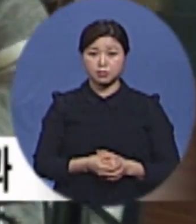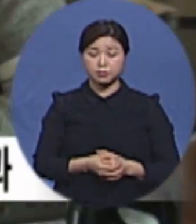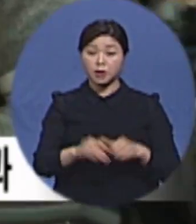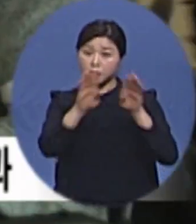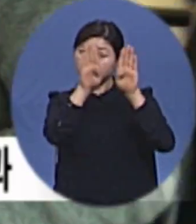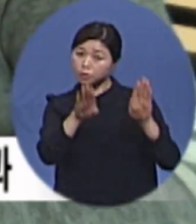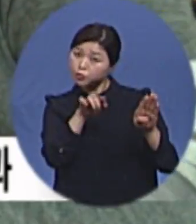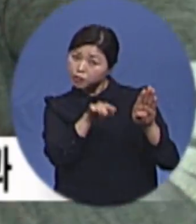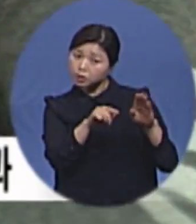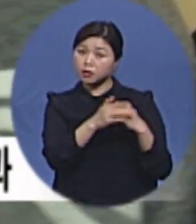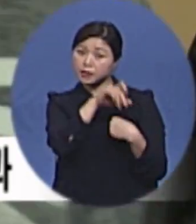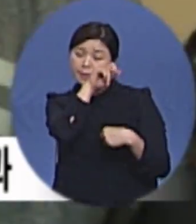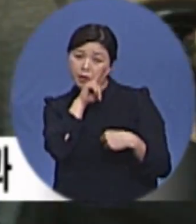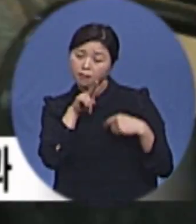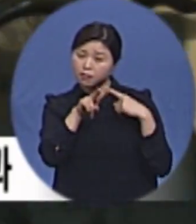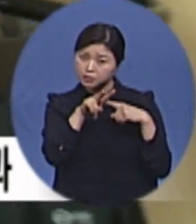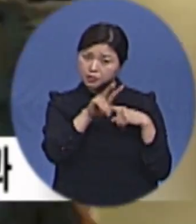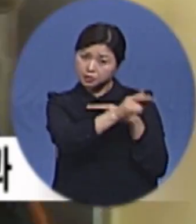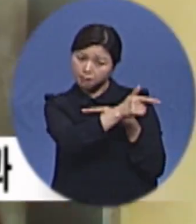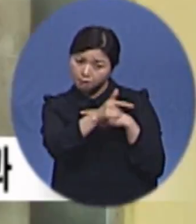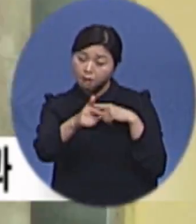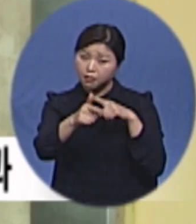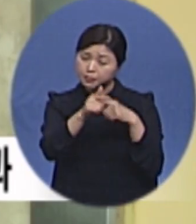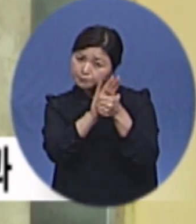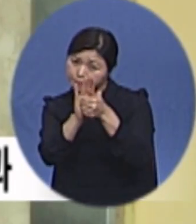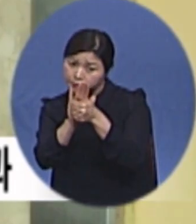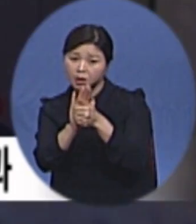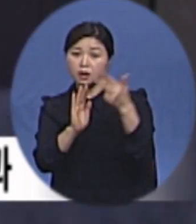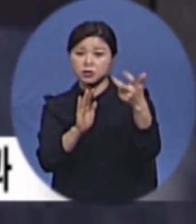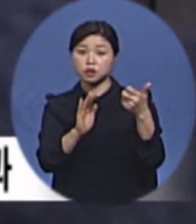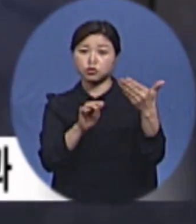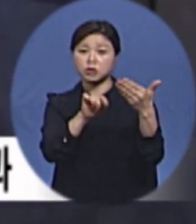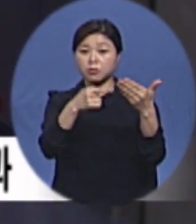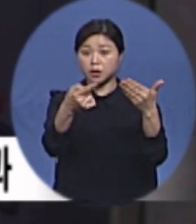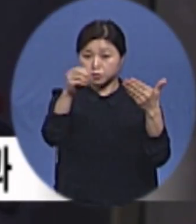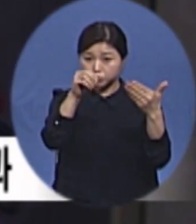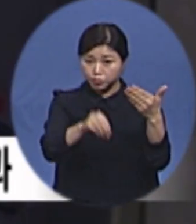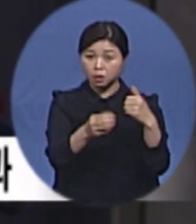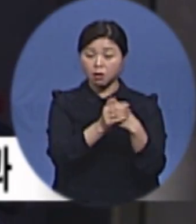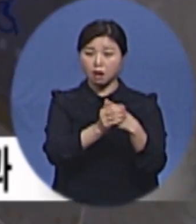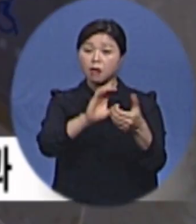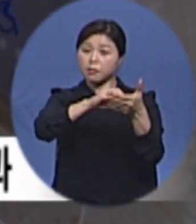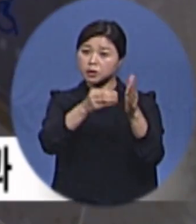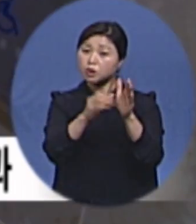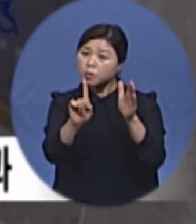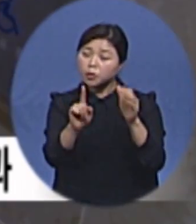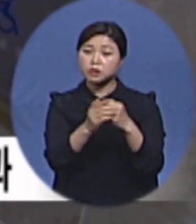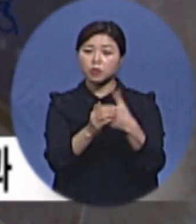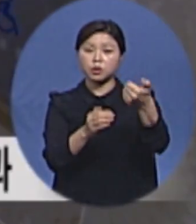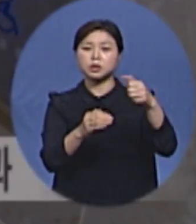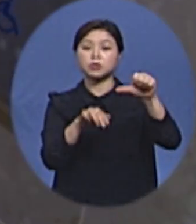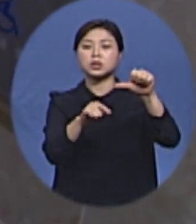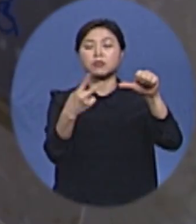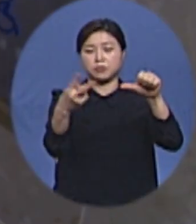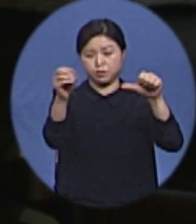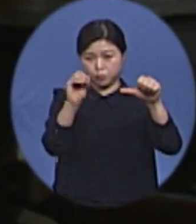박물관의 편의시설 설치율은 79.1%. 적정 설치율은 55.2%에